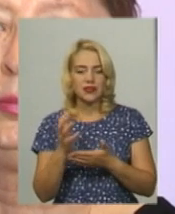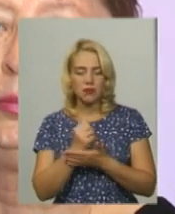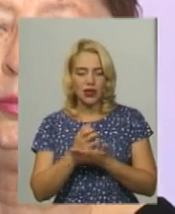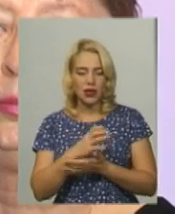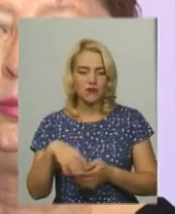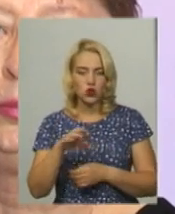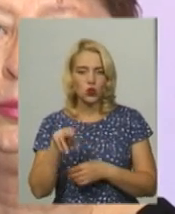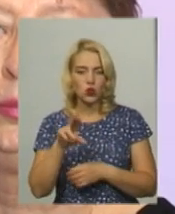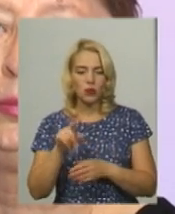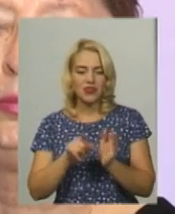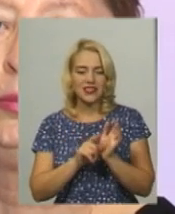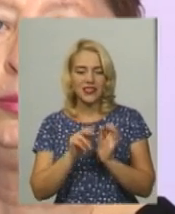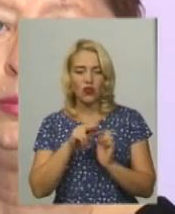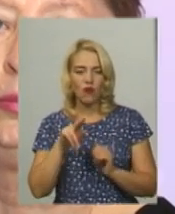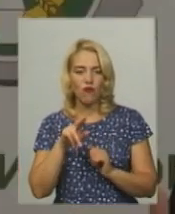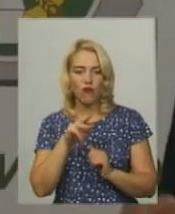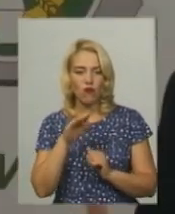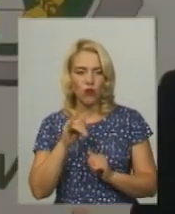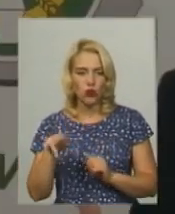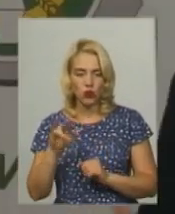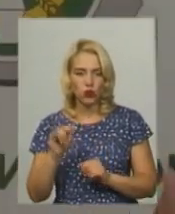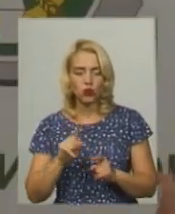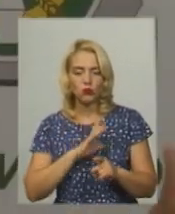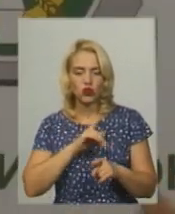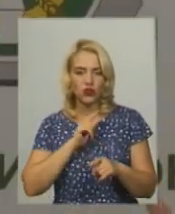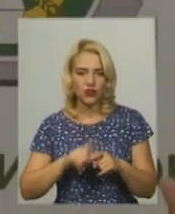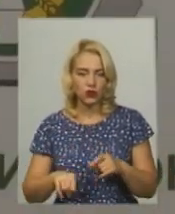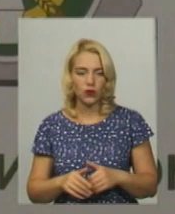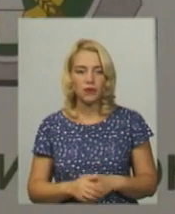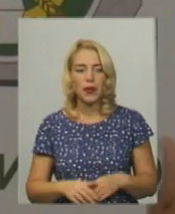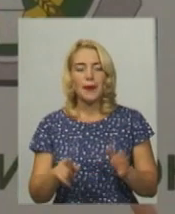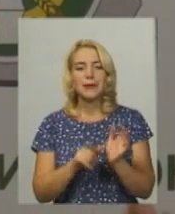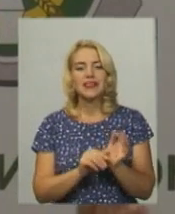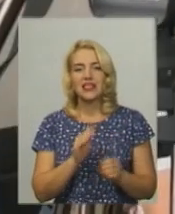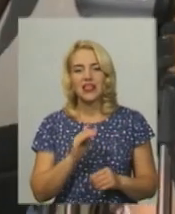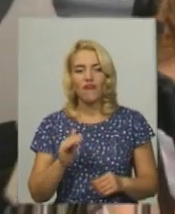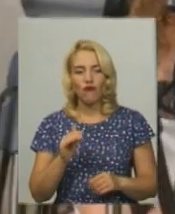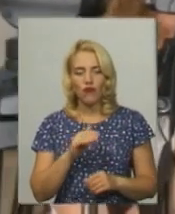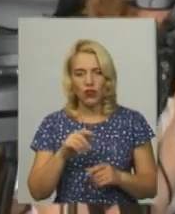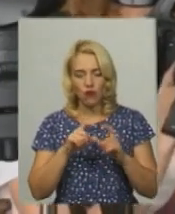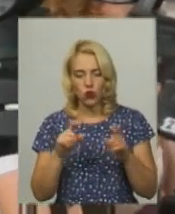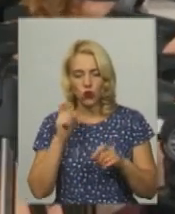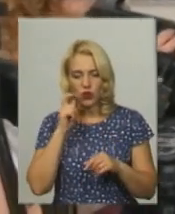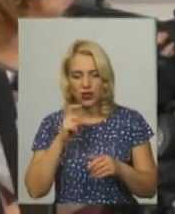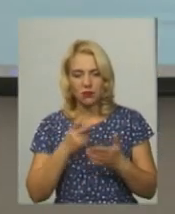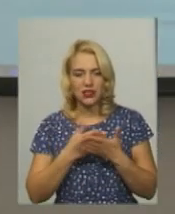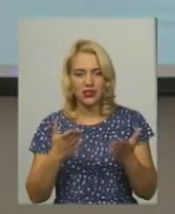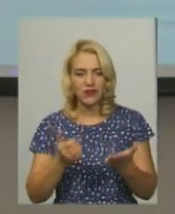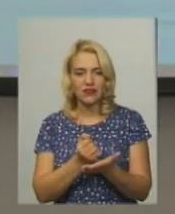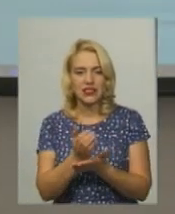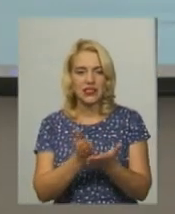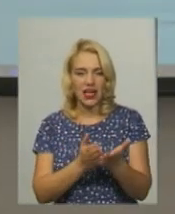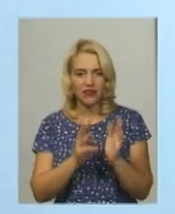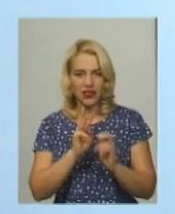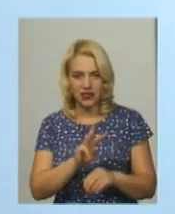було кваліфіковано та швидко. Сьогодні Пенсійний фонд України презентував сервіс, через який можна буде оформити пенсію, не